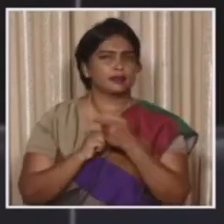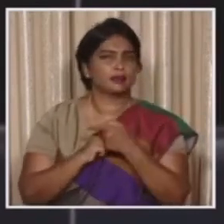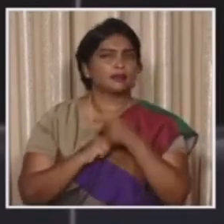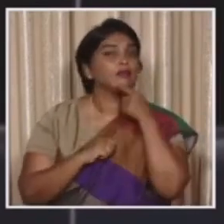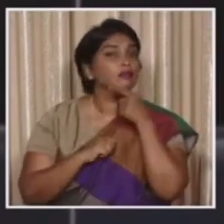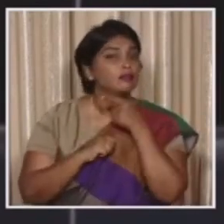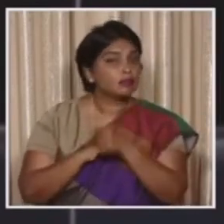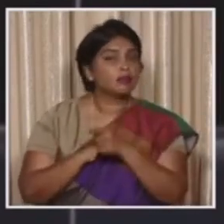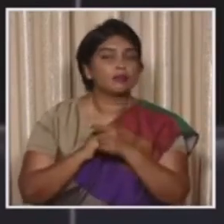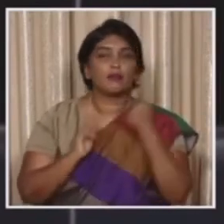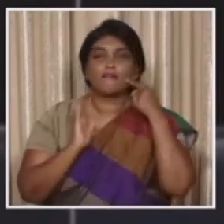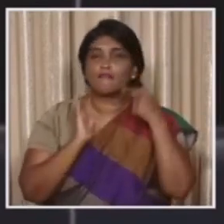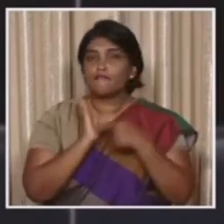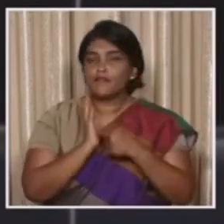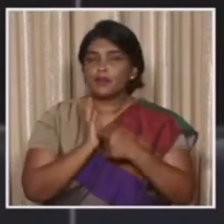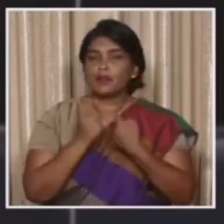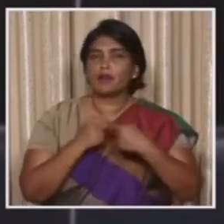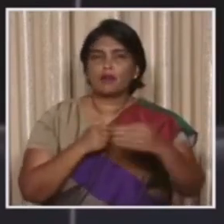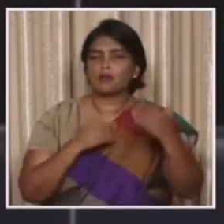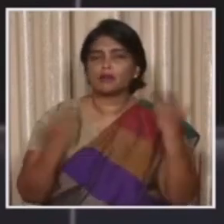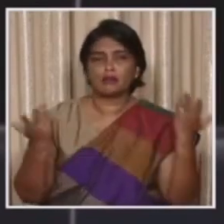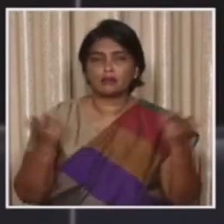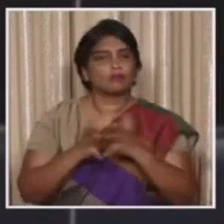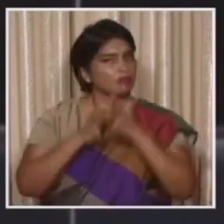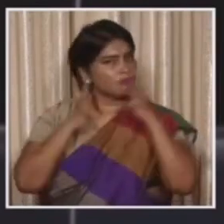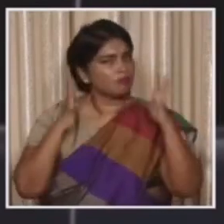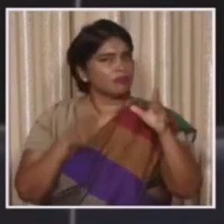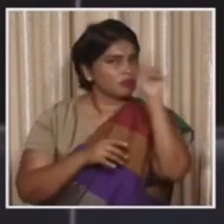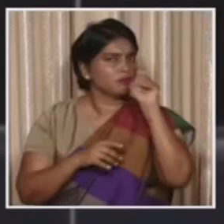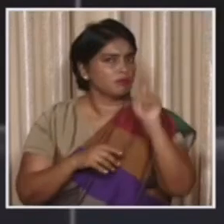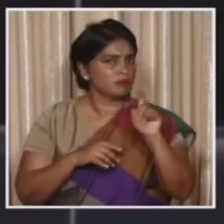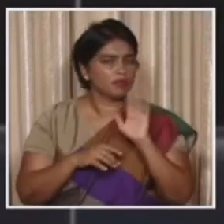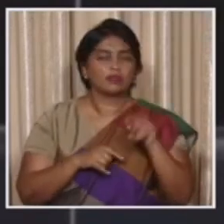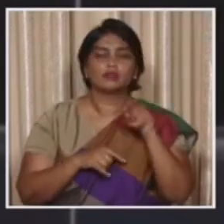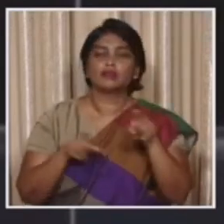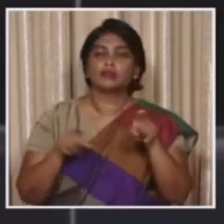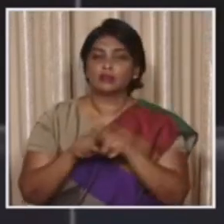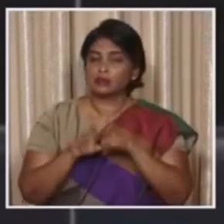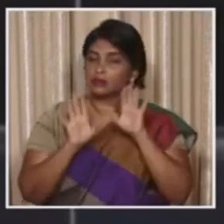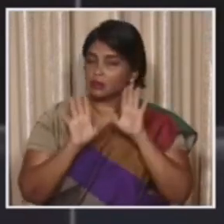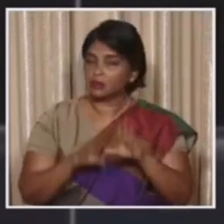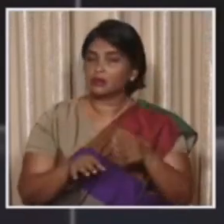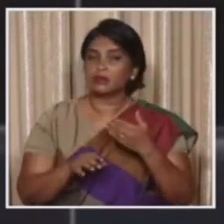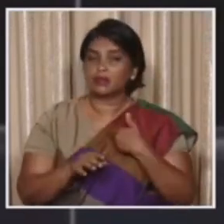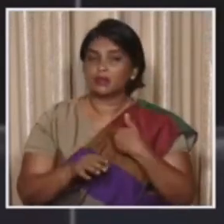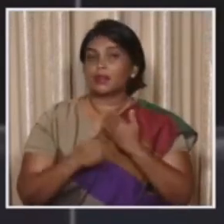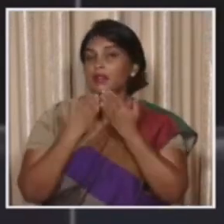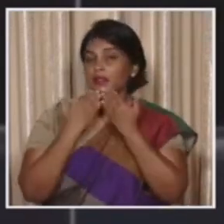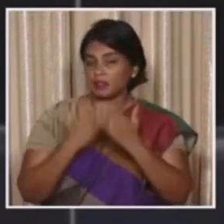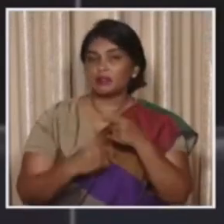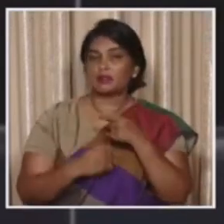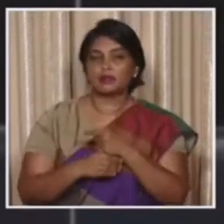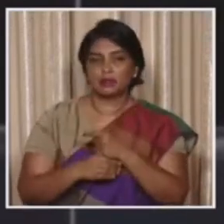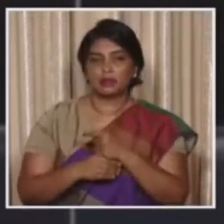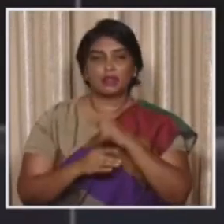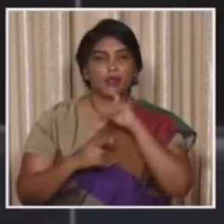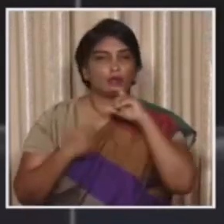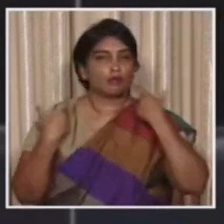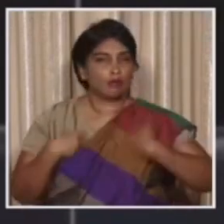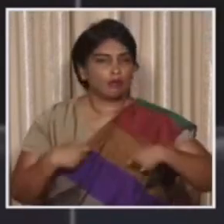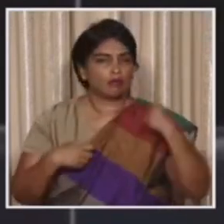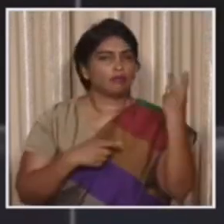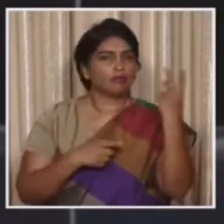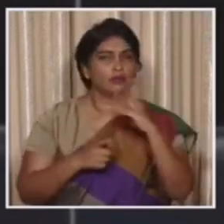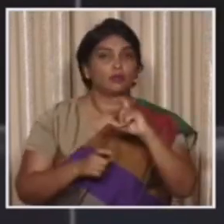ඒකට ට්‍රයිල් ඇඩ් බා දැම්මේ? මේක ලොකු ප්‍රශ්නයක්. ඊට පස්සේ නමුත් මම ස්තුතිවන්ත වෙනවා නීතිත්ව මහතුරු කීප